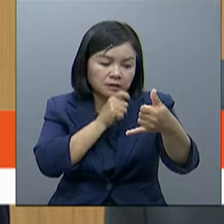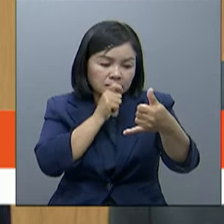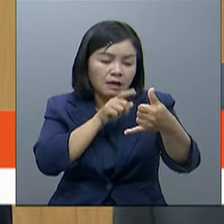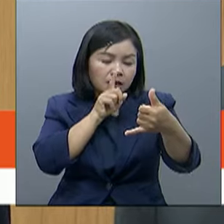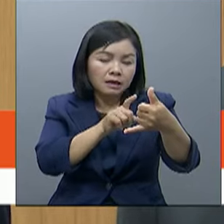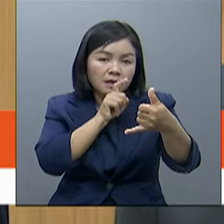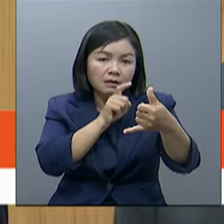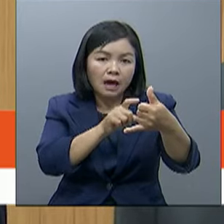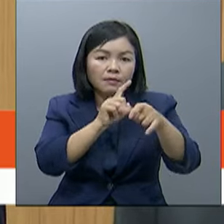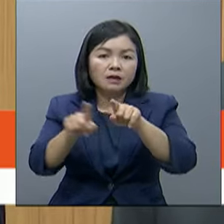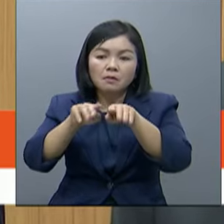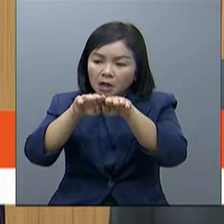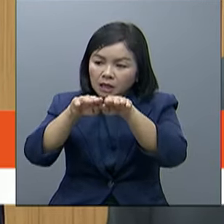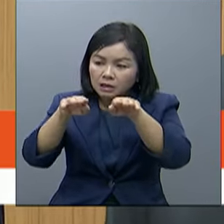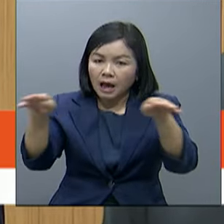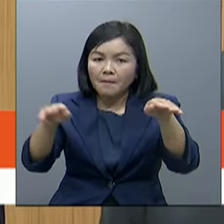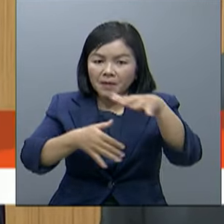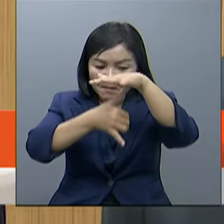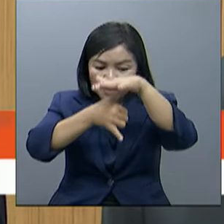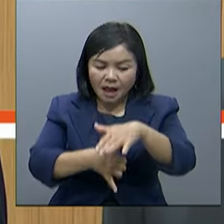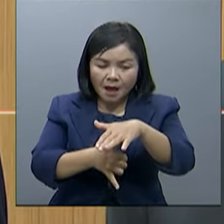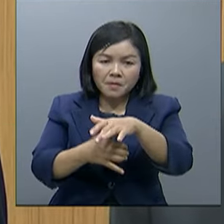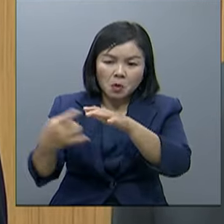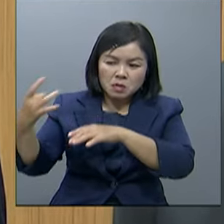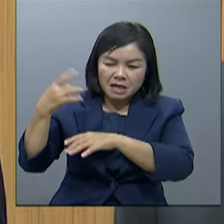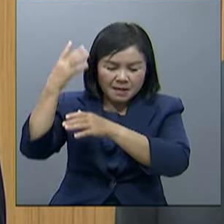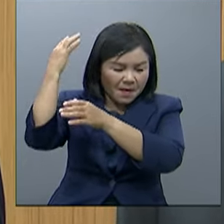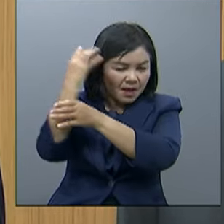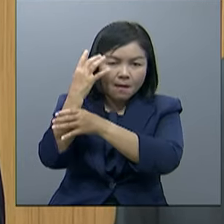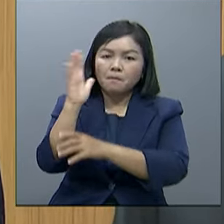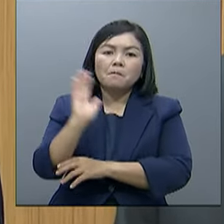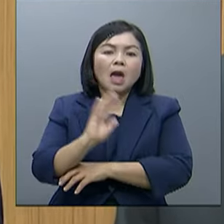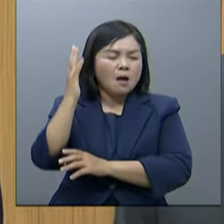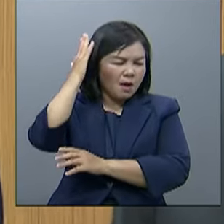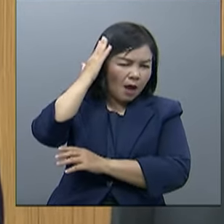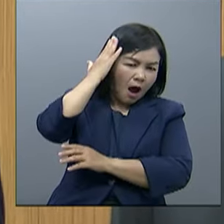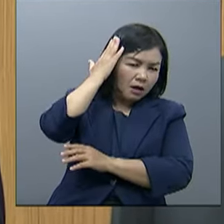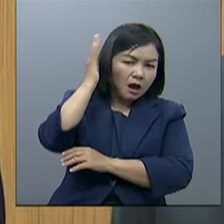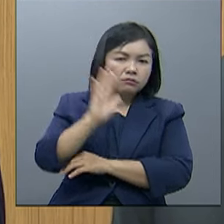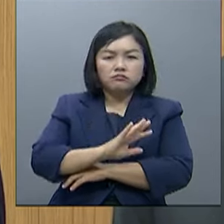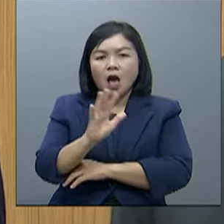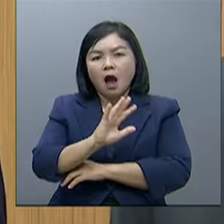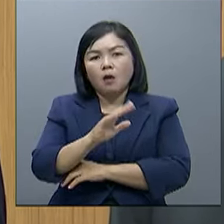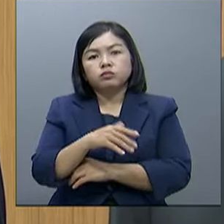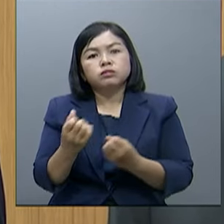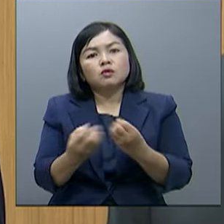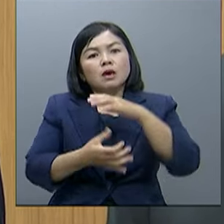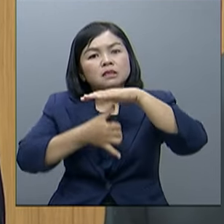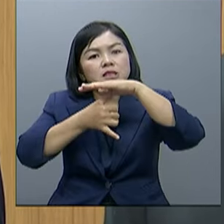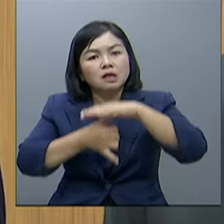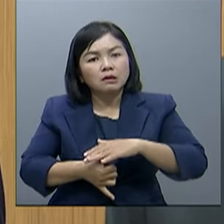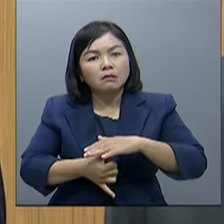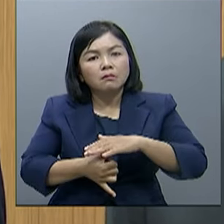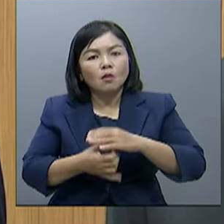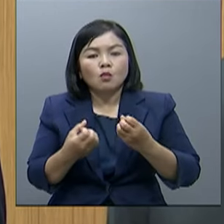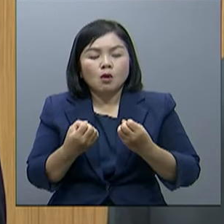การทำงานแล้วจะมีการถูกข่มขู่มีการทำร้ายแบบนี้ที่เกิดขึ้นมามันอาจจะทำให้มีการริดรอนสิทธิ์ใน